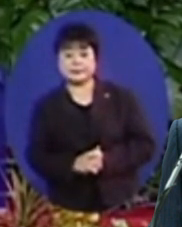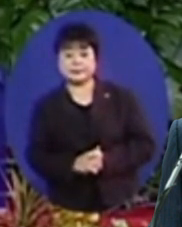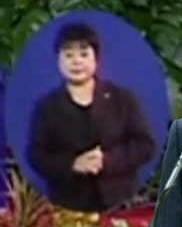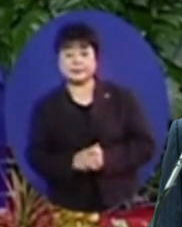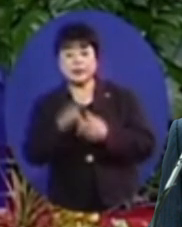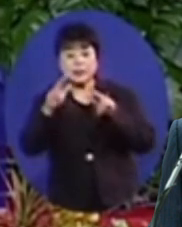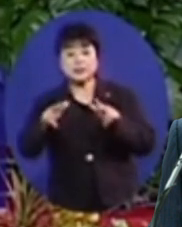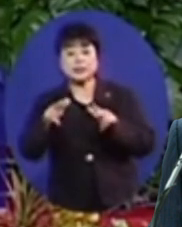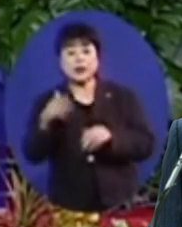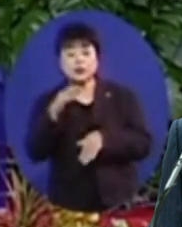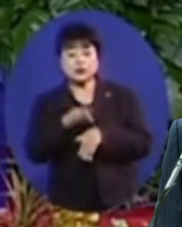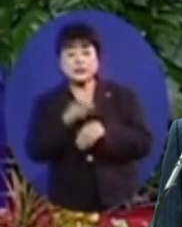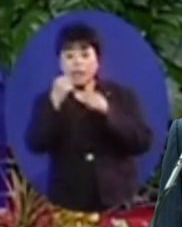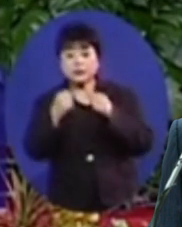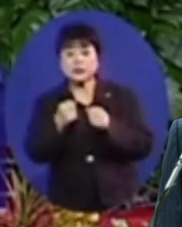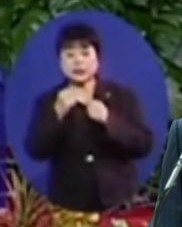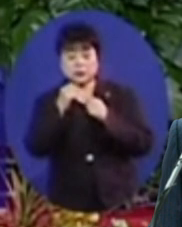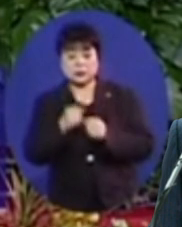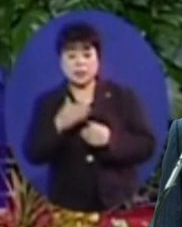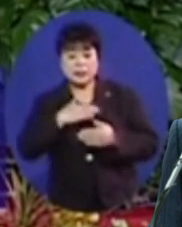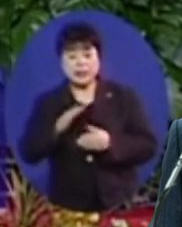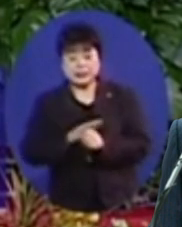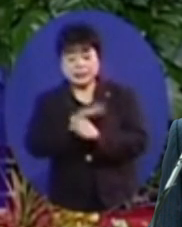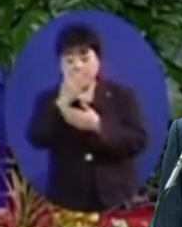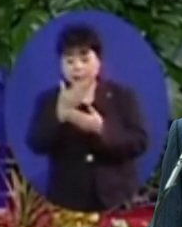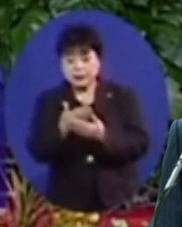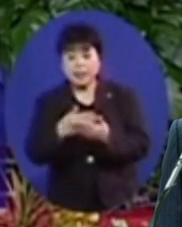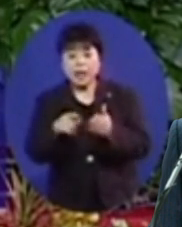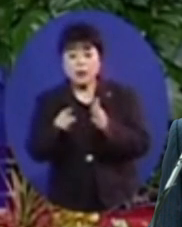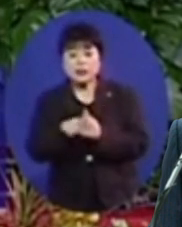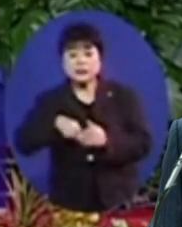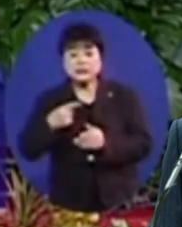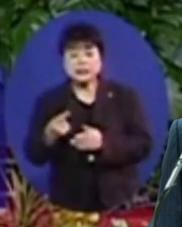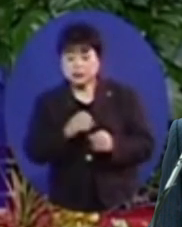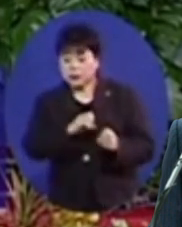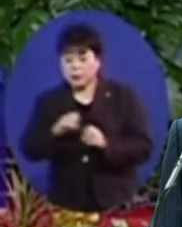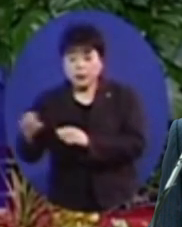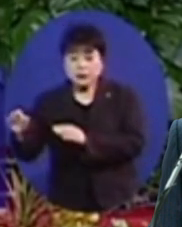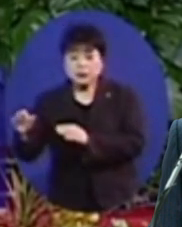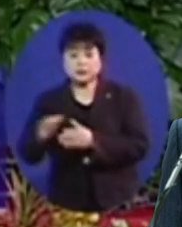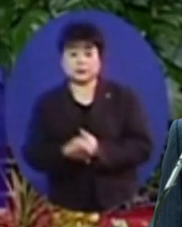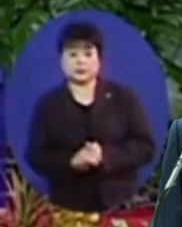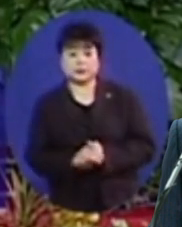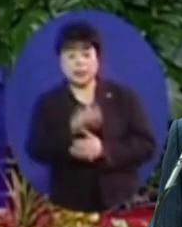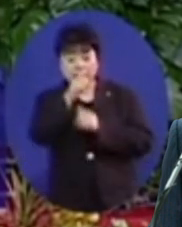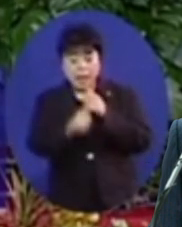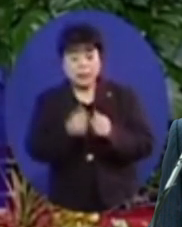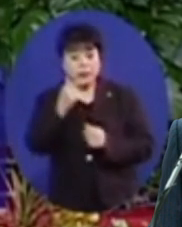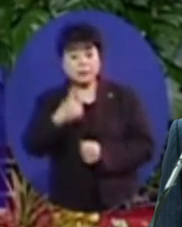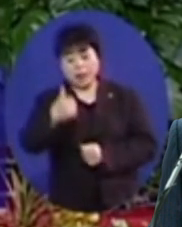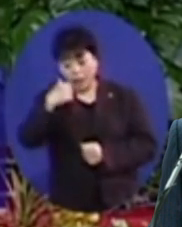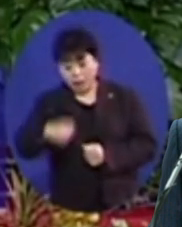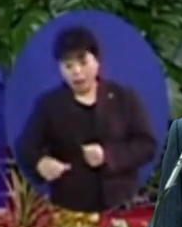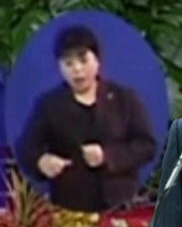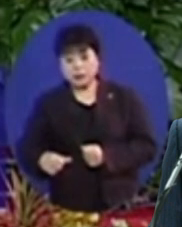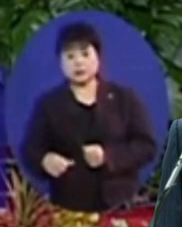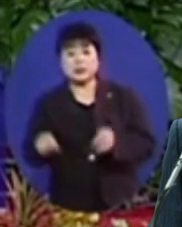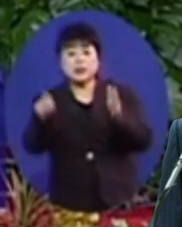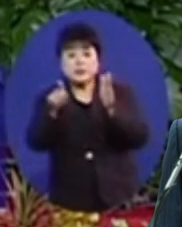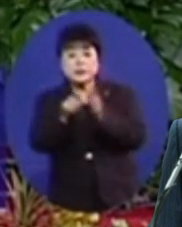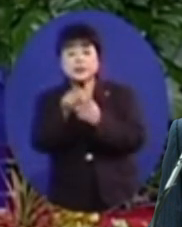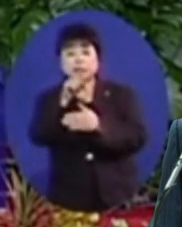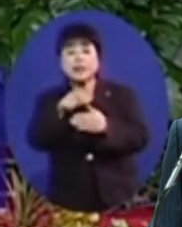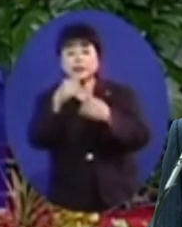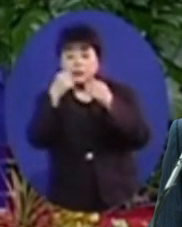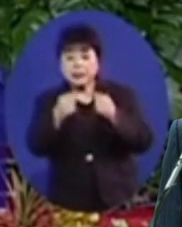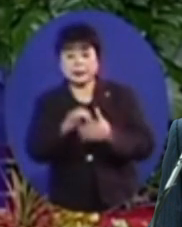이제 내가 육체 가운데 사는 것은 나를 사랑하사 나를 위하여 자기 자신을 버리신 하나님의 아들을 믿는 믿음 안에서 사는 것이라.